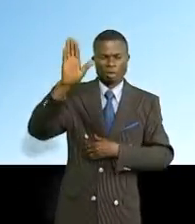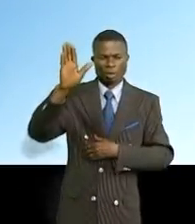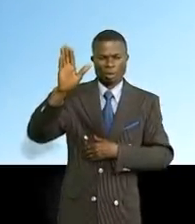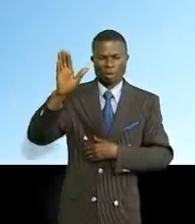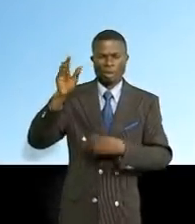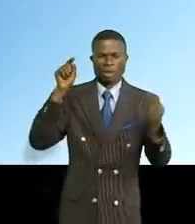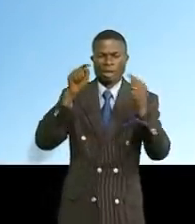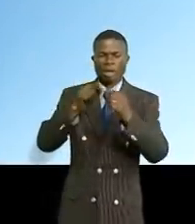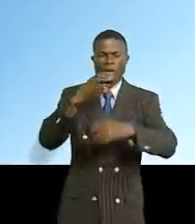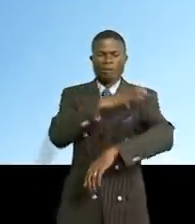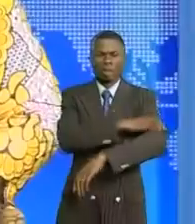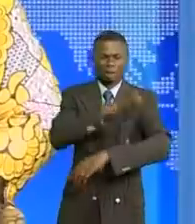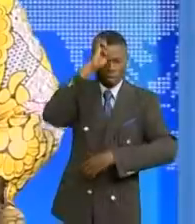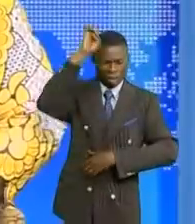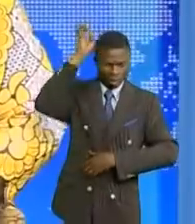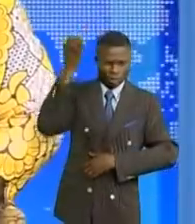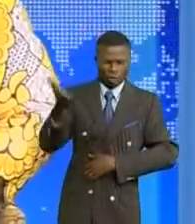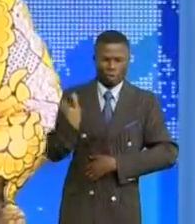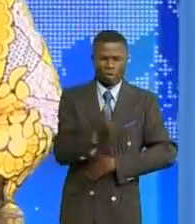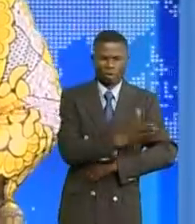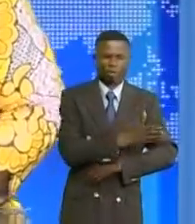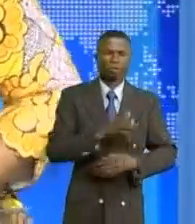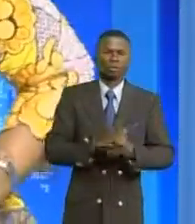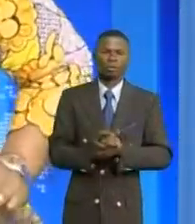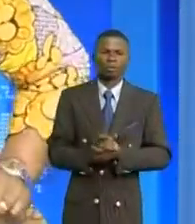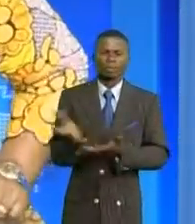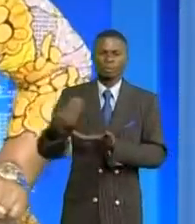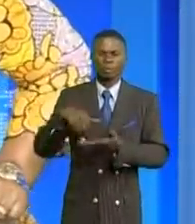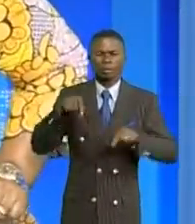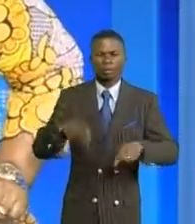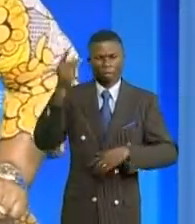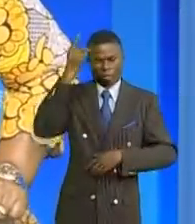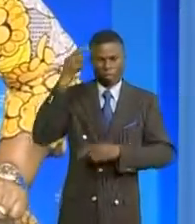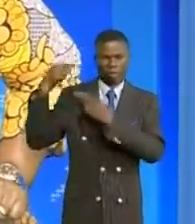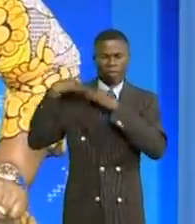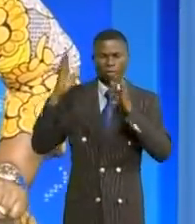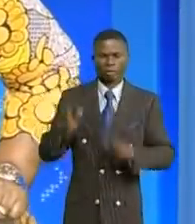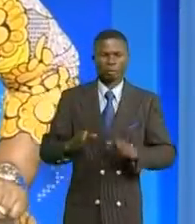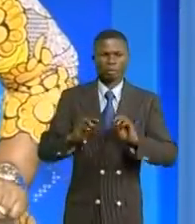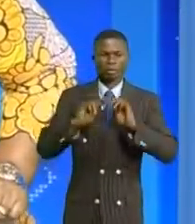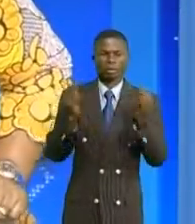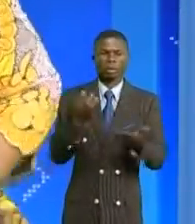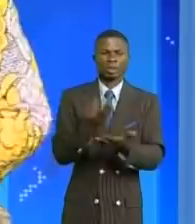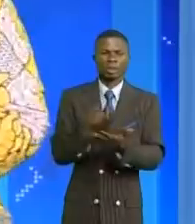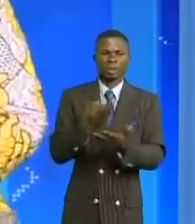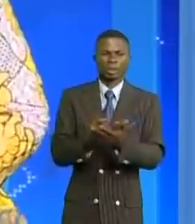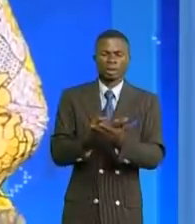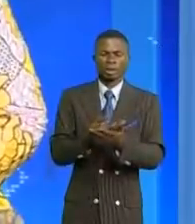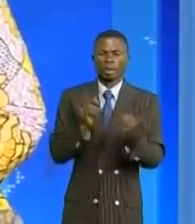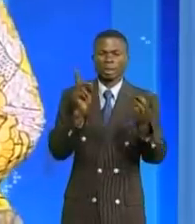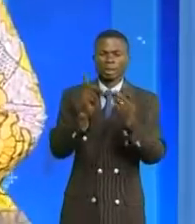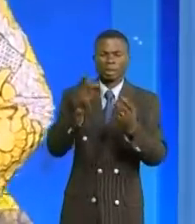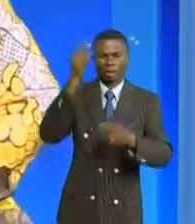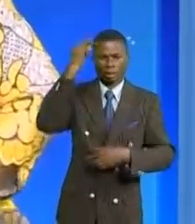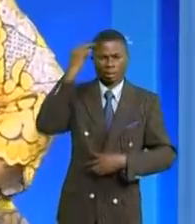amuser à kinshasa où les responsables des finances et a vendu un tête-à-tête avec le premier